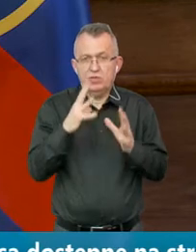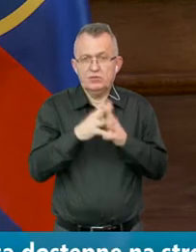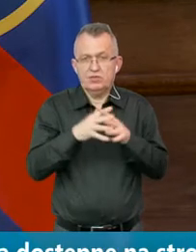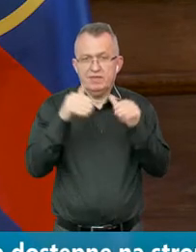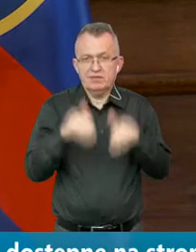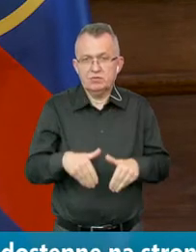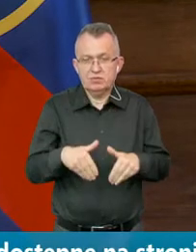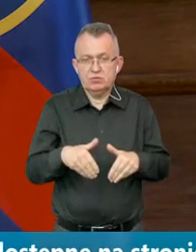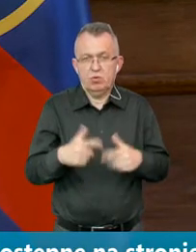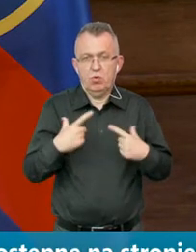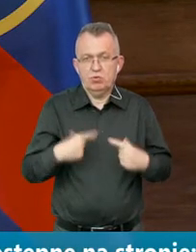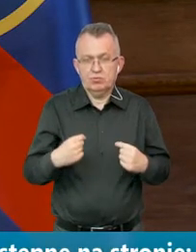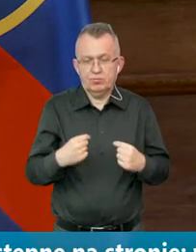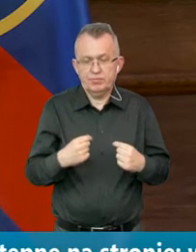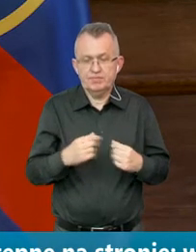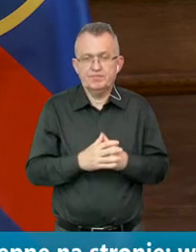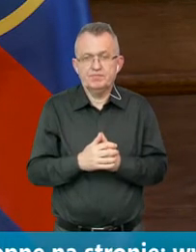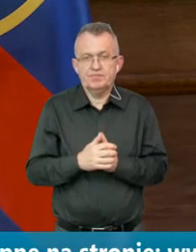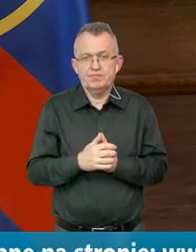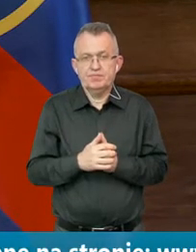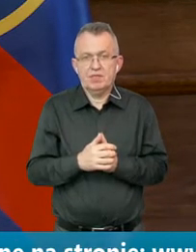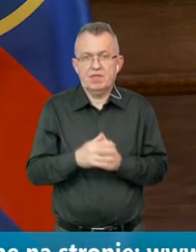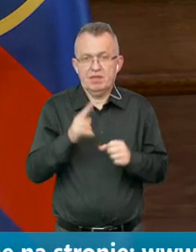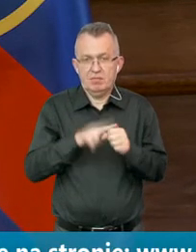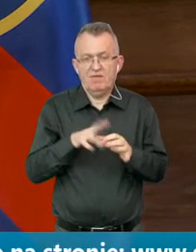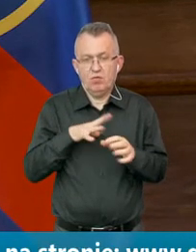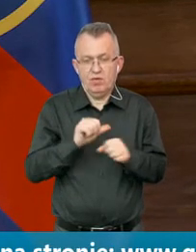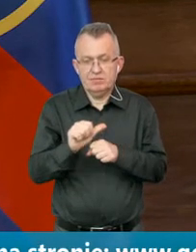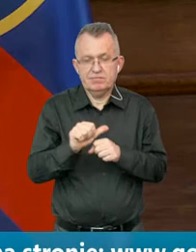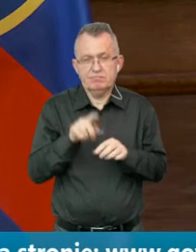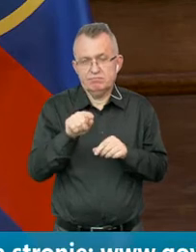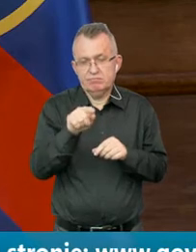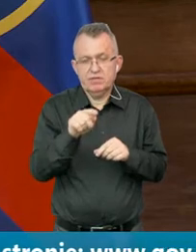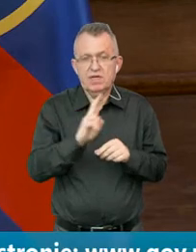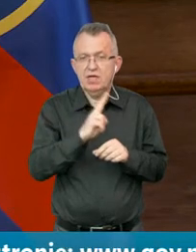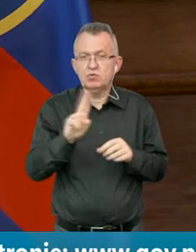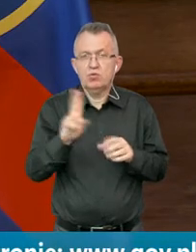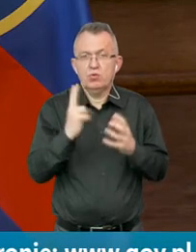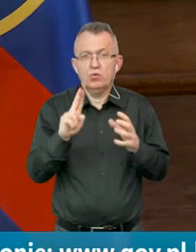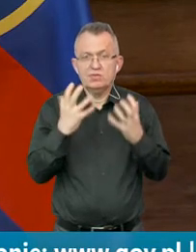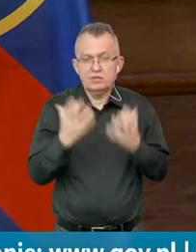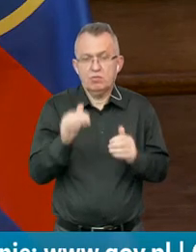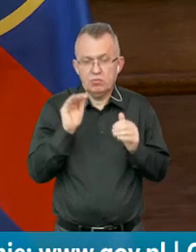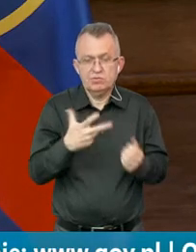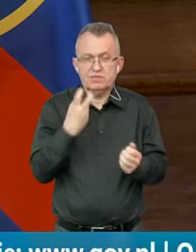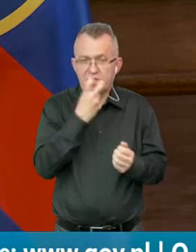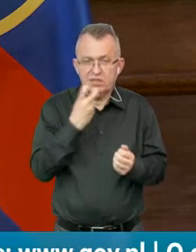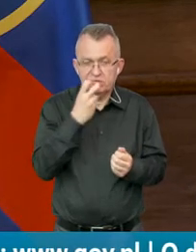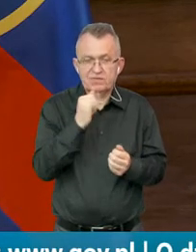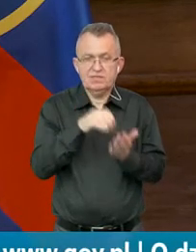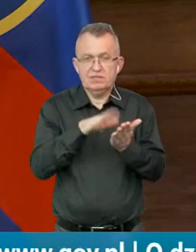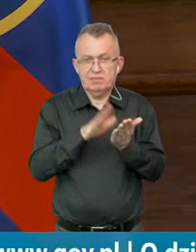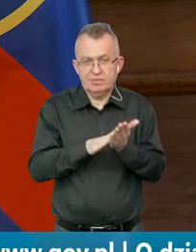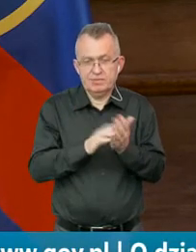tysięcy osób. Terminy są wolne, więc każdy, kto chce, może się tym zainteresować,